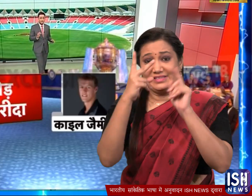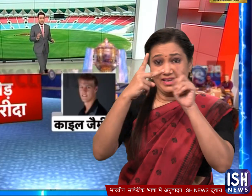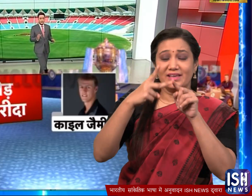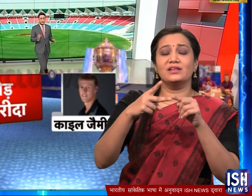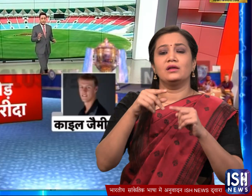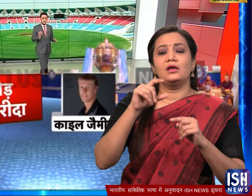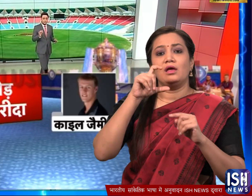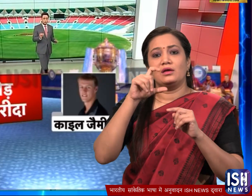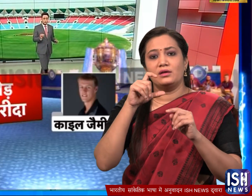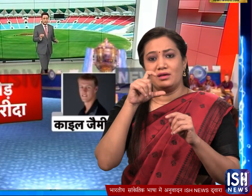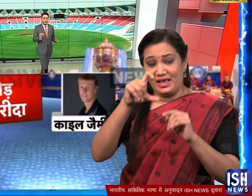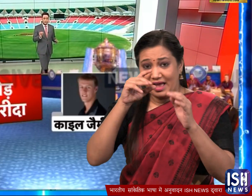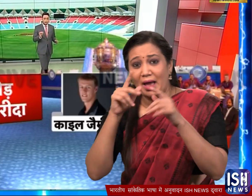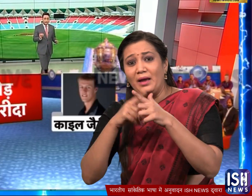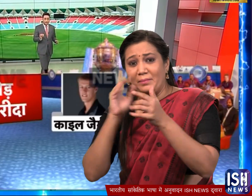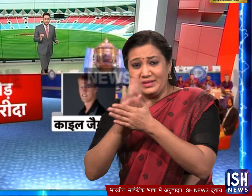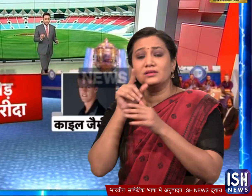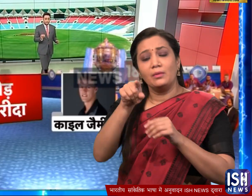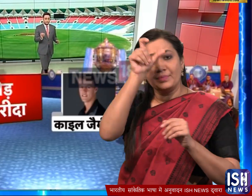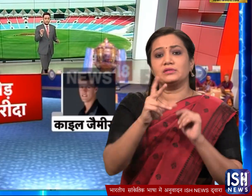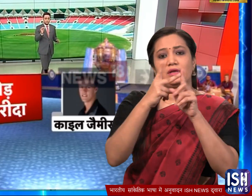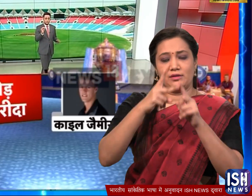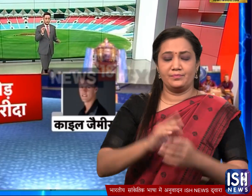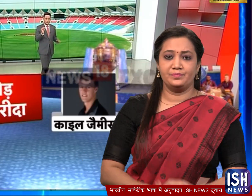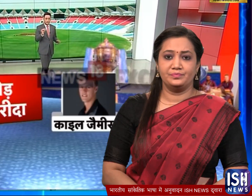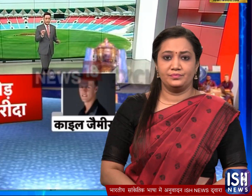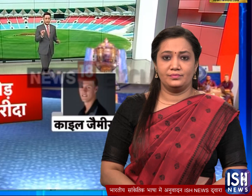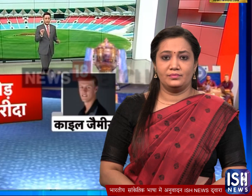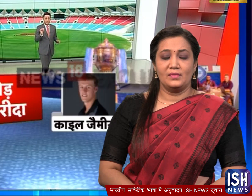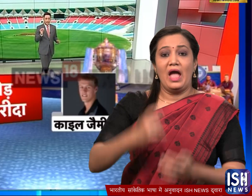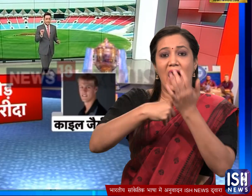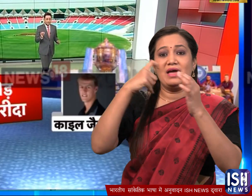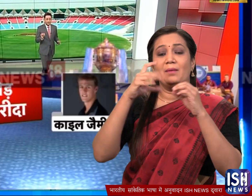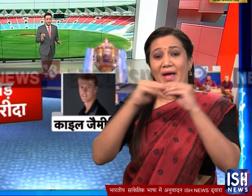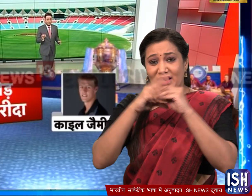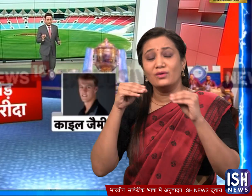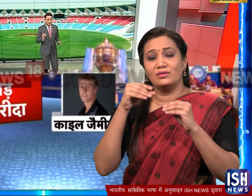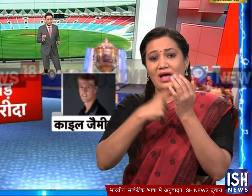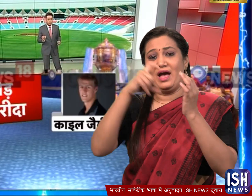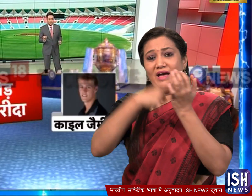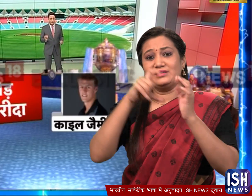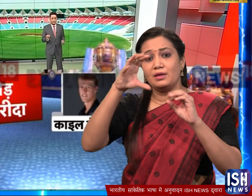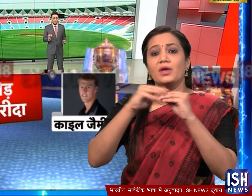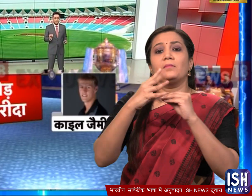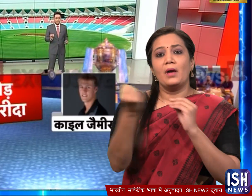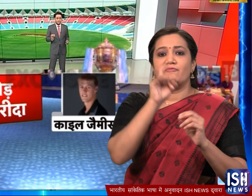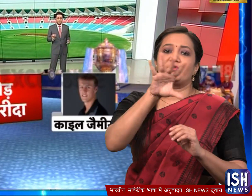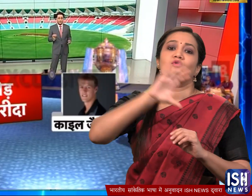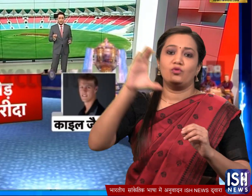भी सबसे ऊंची बोली लगी, जिन्हें आरसीबी ने 15 करोड़ में